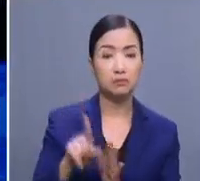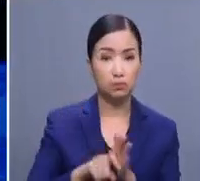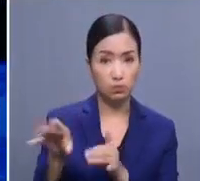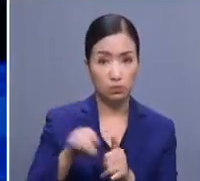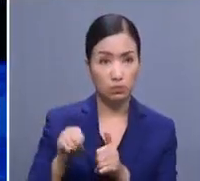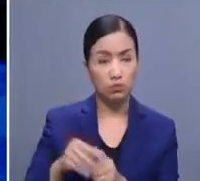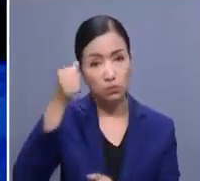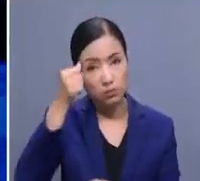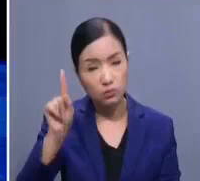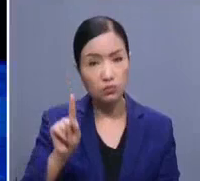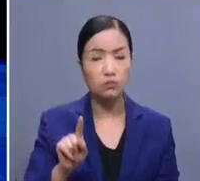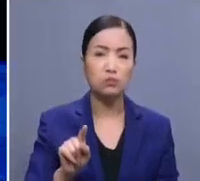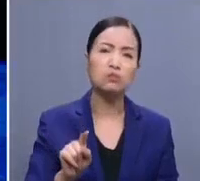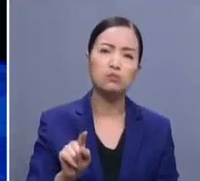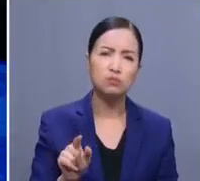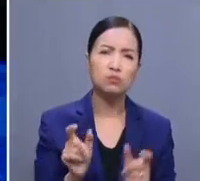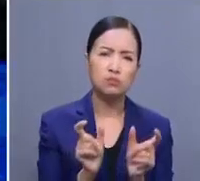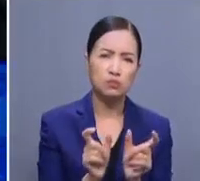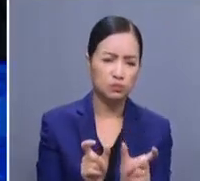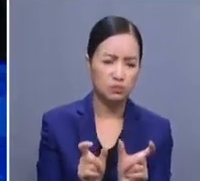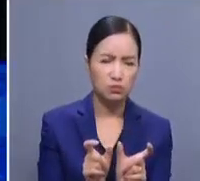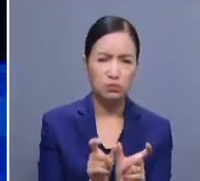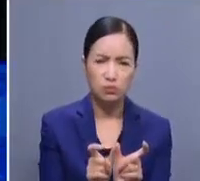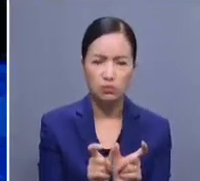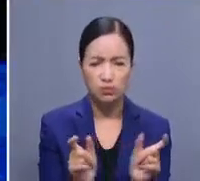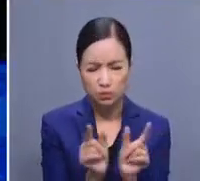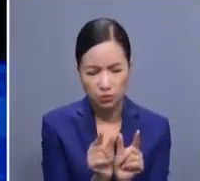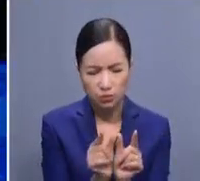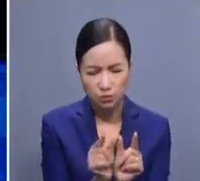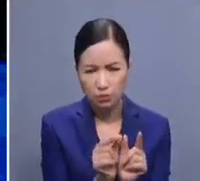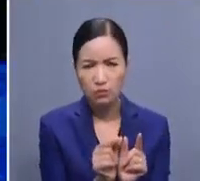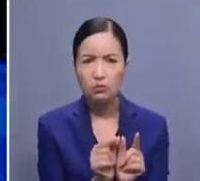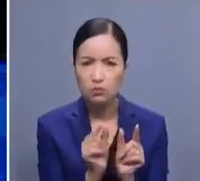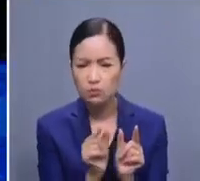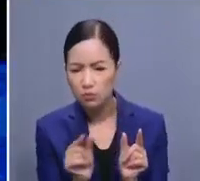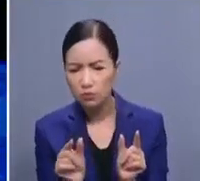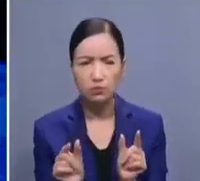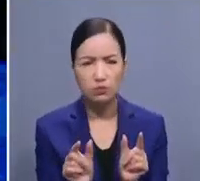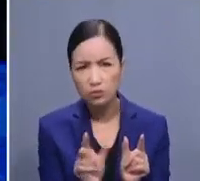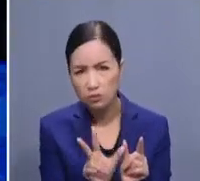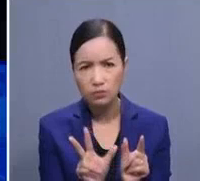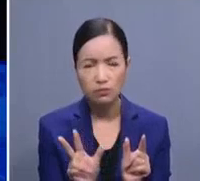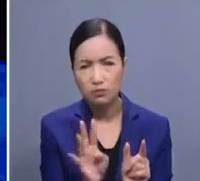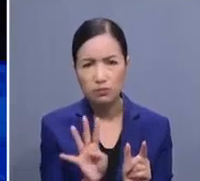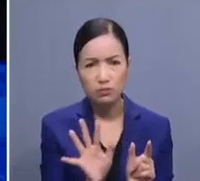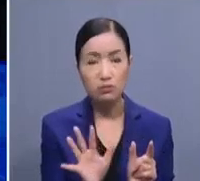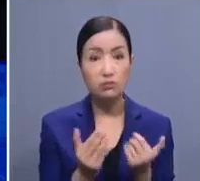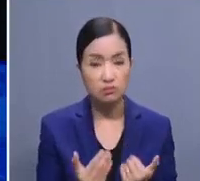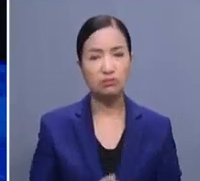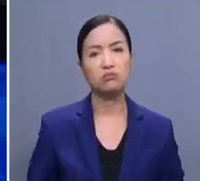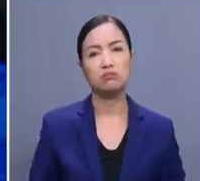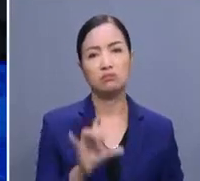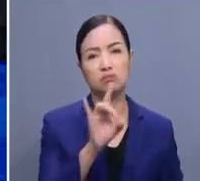ชื้อกันวันละ2หลักต้นๆค่อยๆไต่เป็นหลัก3หลักแต่มาทุกวันนี้อย่างที่คุณผู้ชมได้ฟังตอนแถลงเราพบผู้ติดเชื้อเกิน